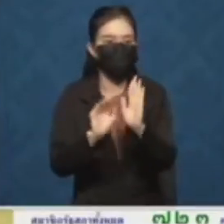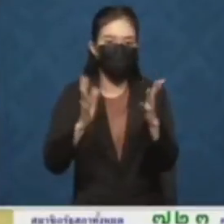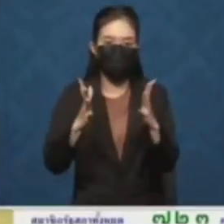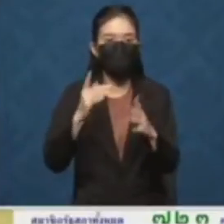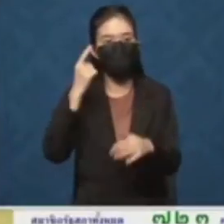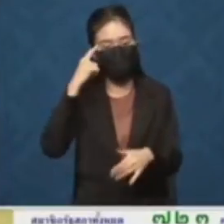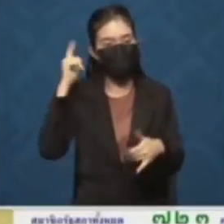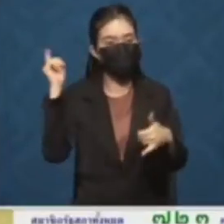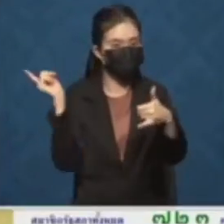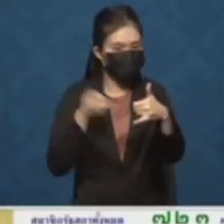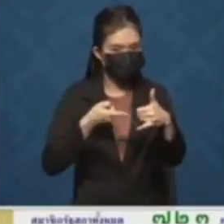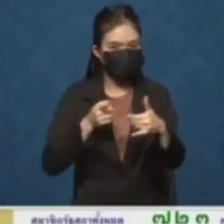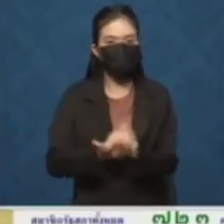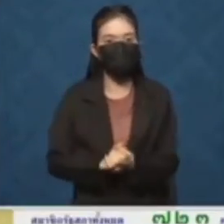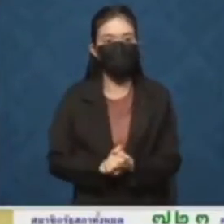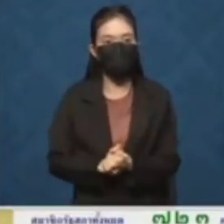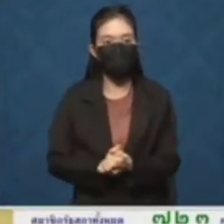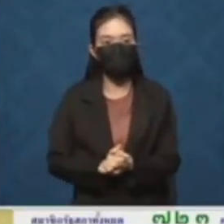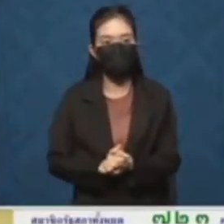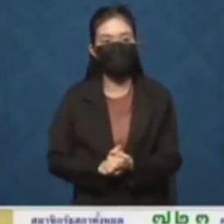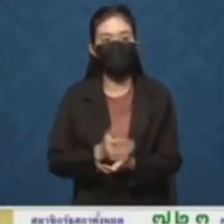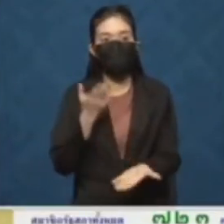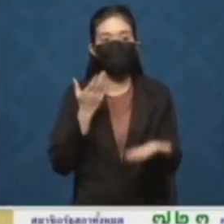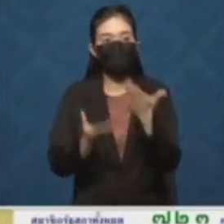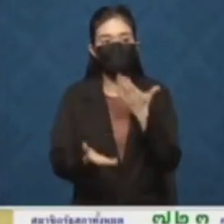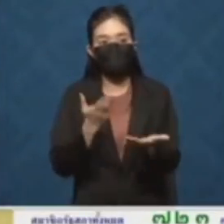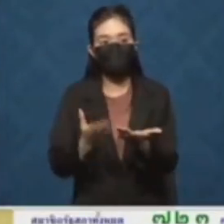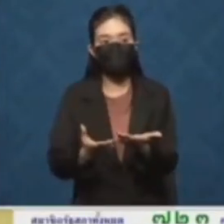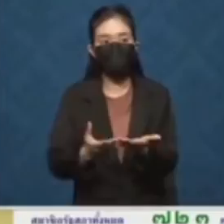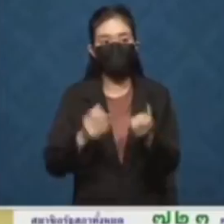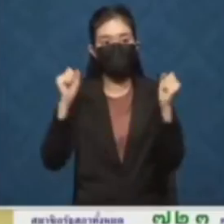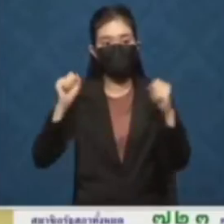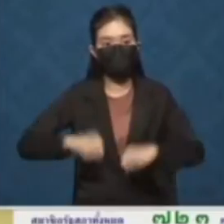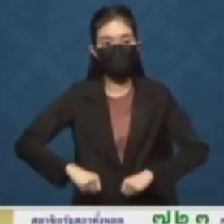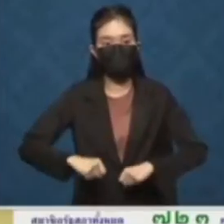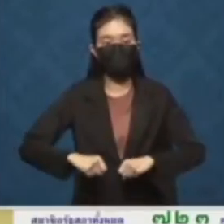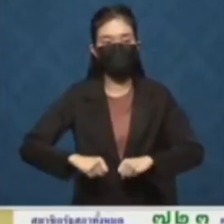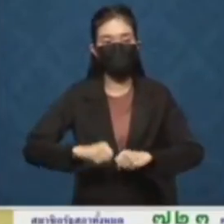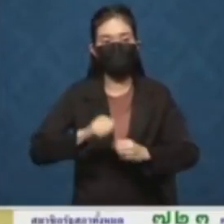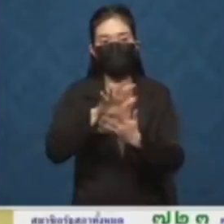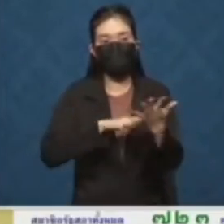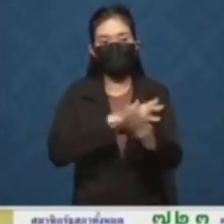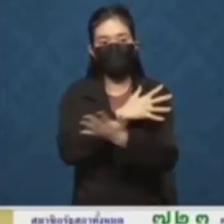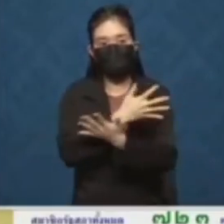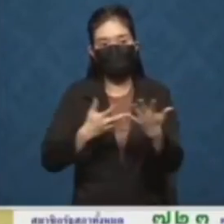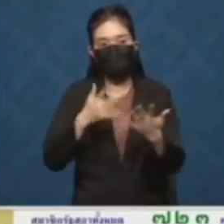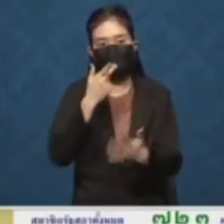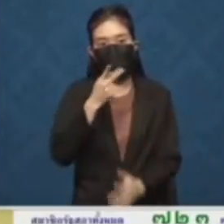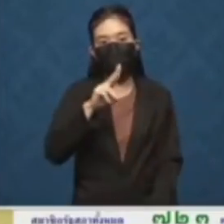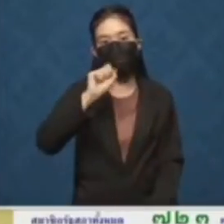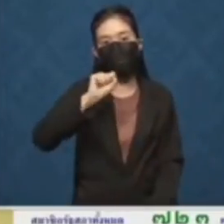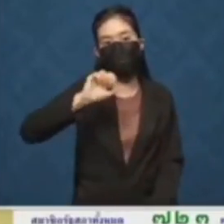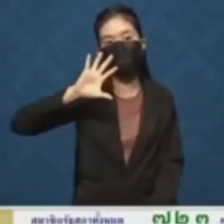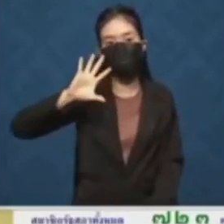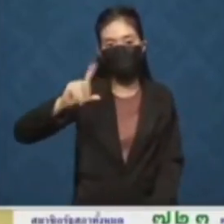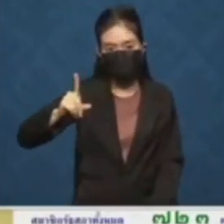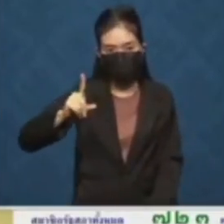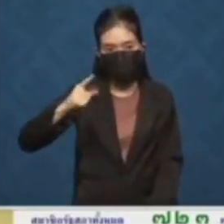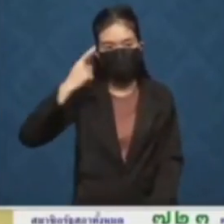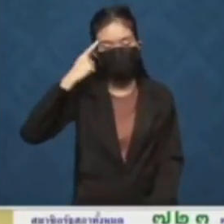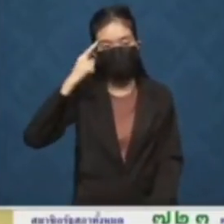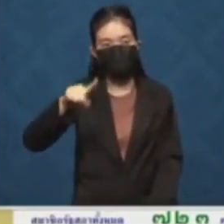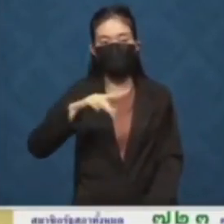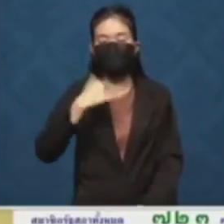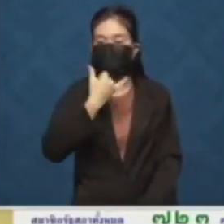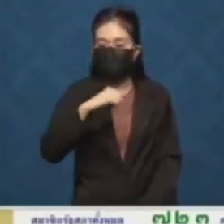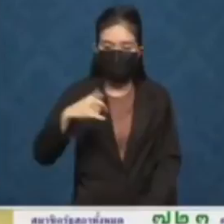โทษสสดมีถึงการถูกตัดสทธที่ทางกเมืองตลดชีวิตนี่คอการเอาแผนยุธษาตของค.ส.ช.มาเพื่อประหดประหารชีวตทก